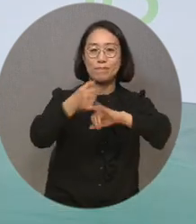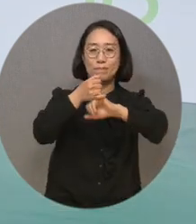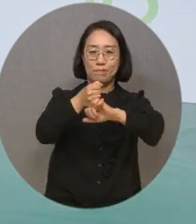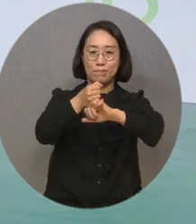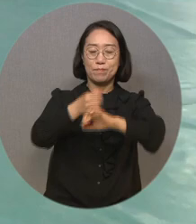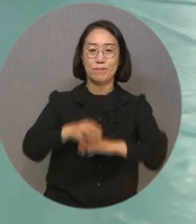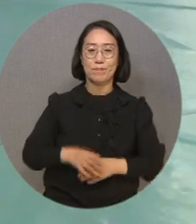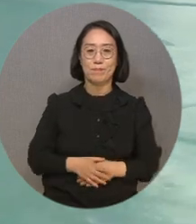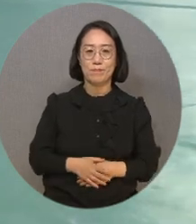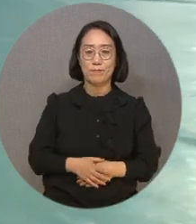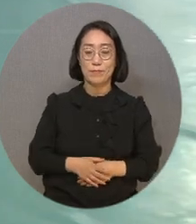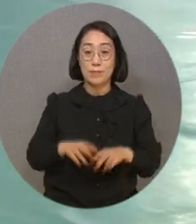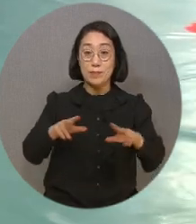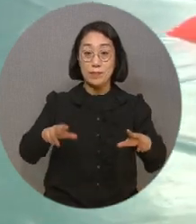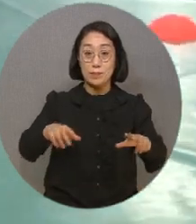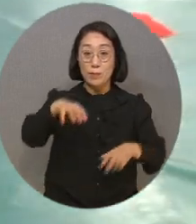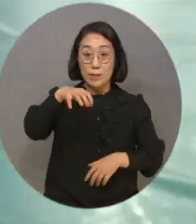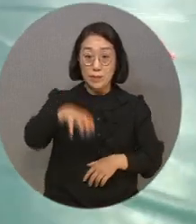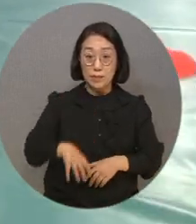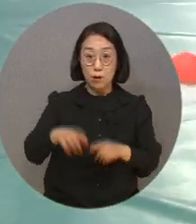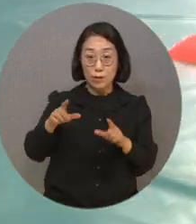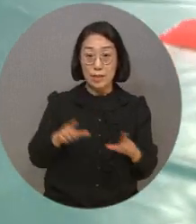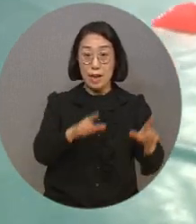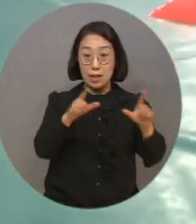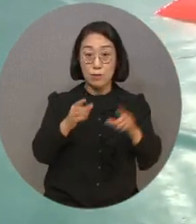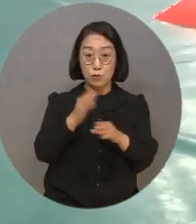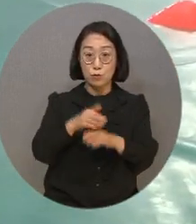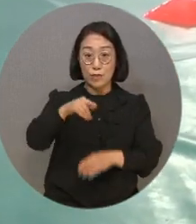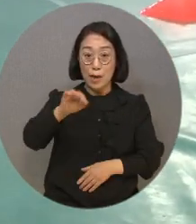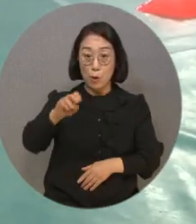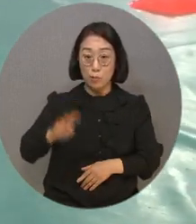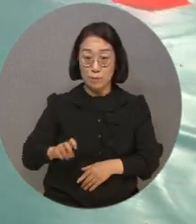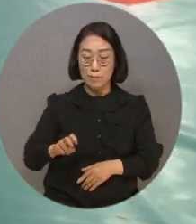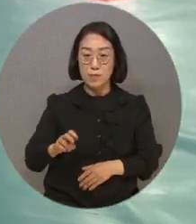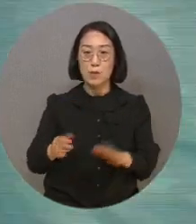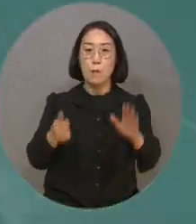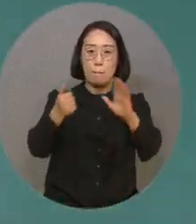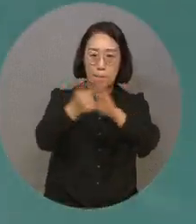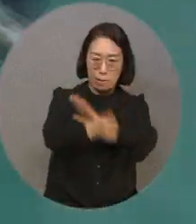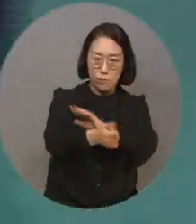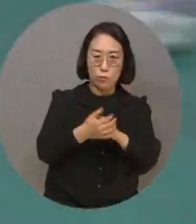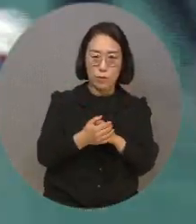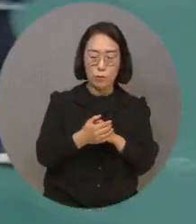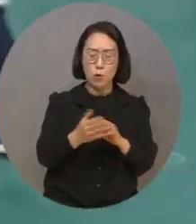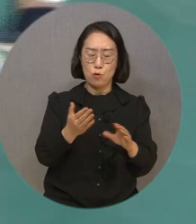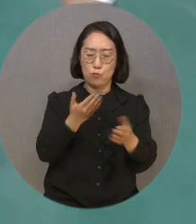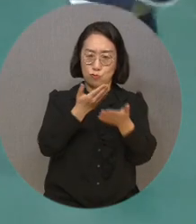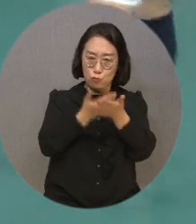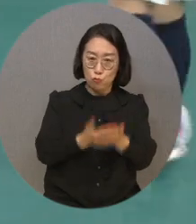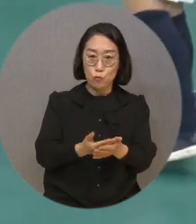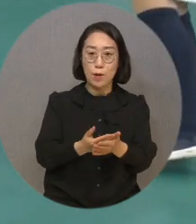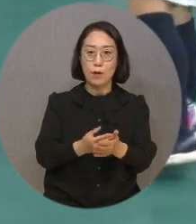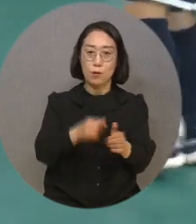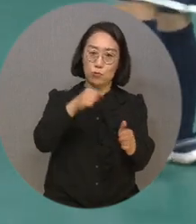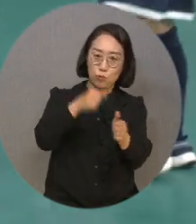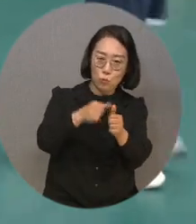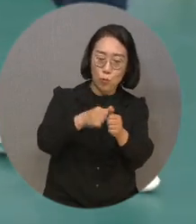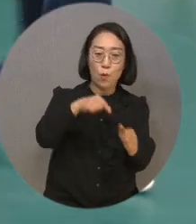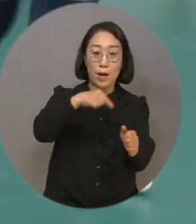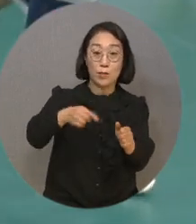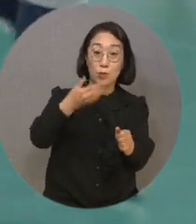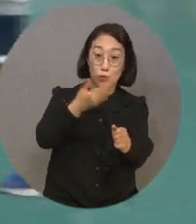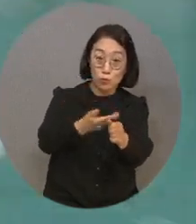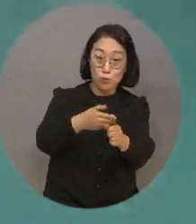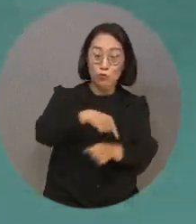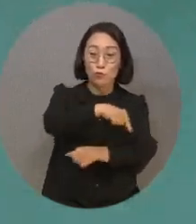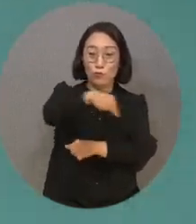말씀드리겠습니다. 현재 고흥에서 거주하고 있는 차범근 감독이 직접 방문해 원포인트 레슨과 멘토링에 나섬으로써